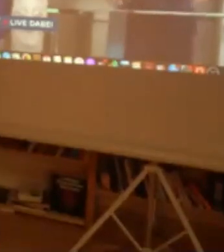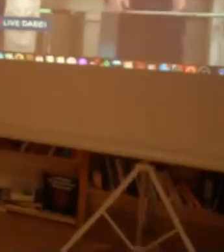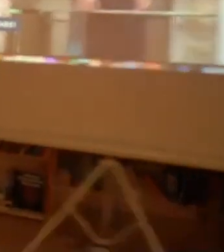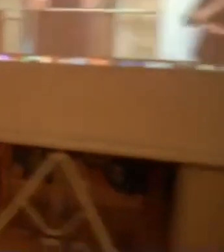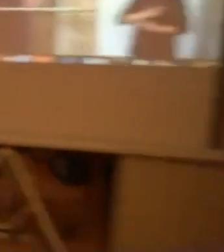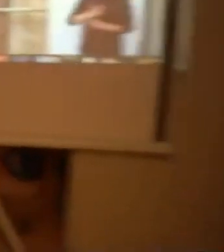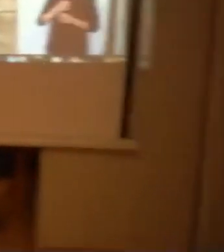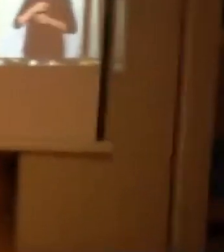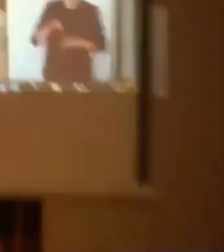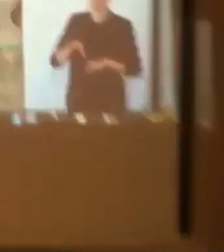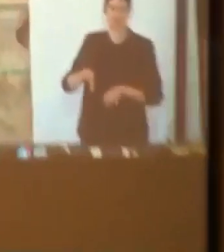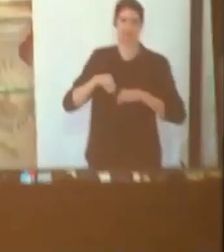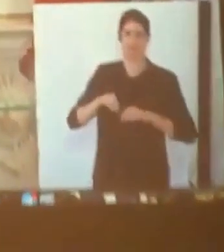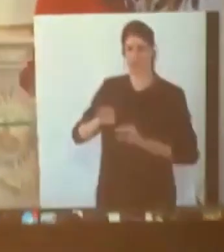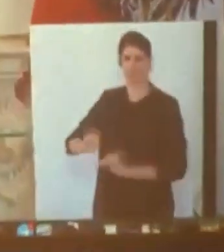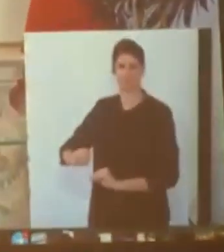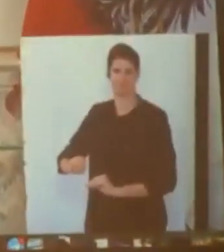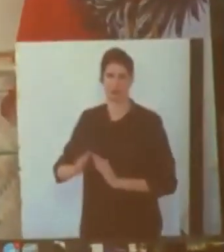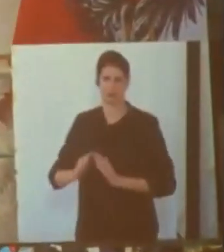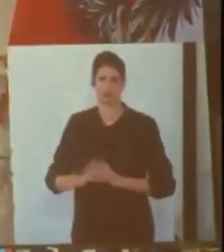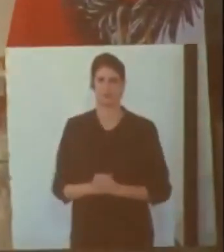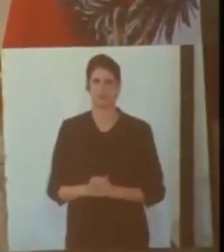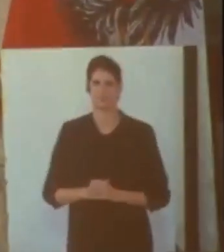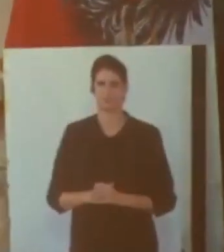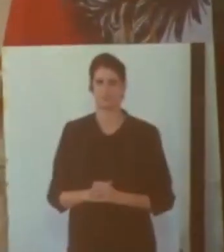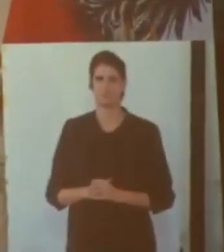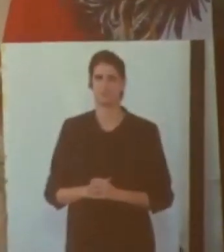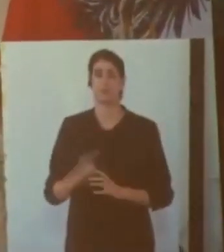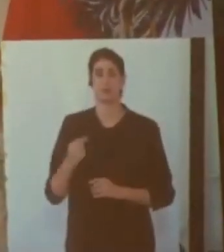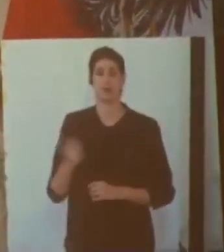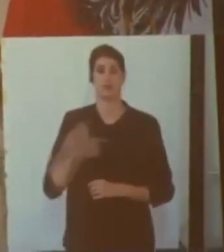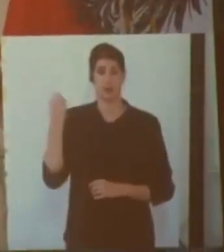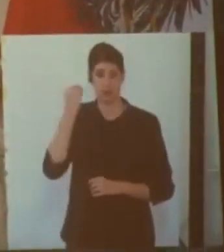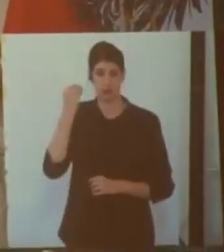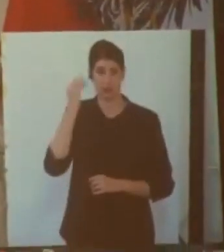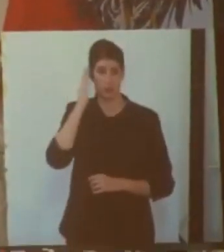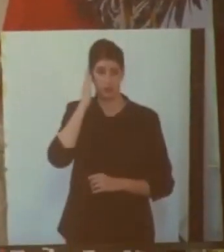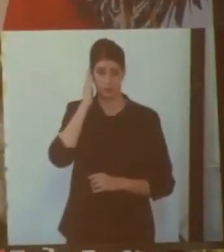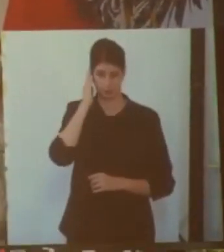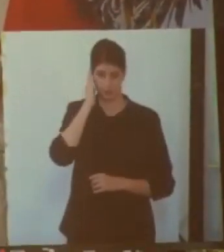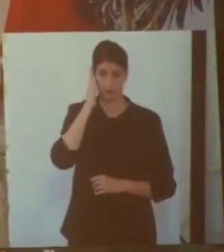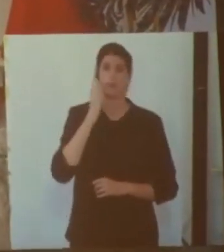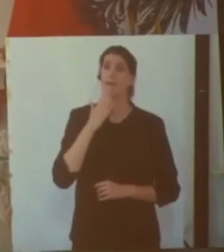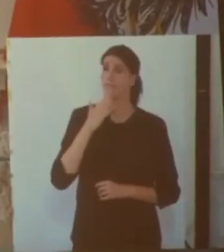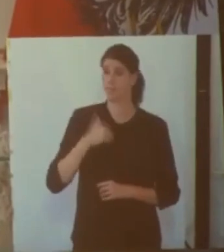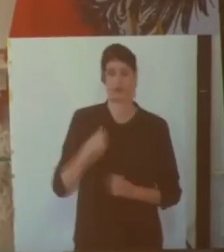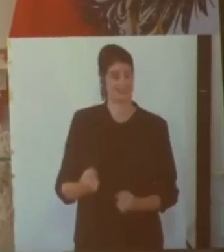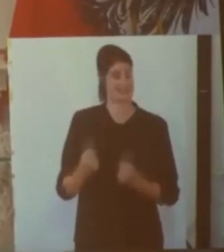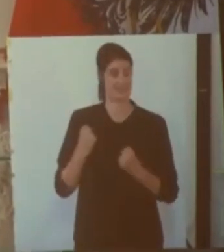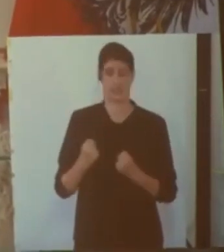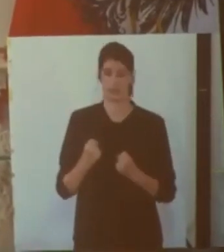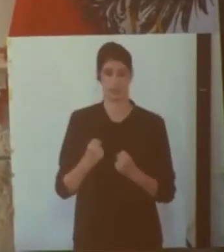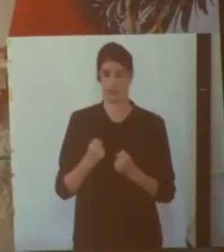Darüber hinaus wollen wir in der Schule natürlich sicherstellen, dass das